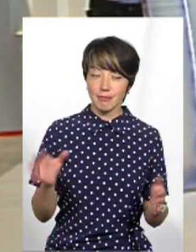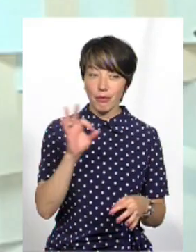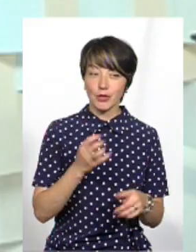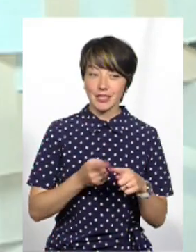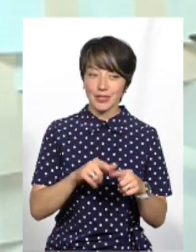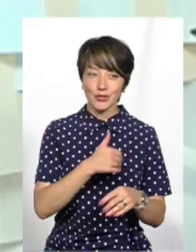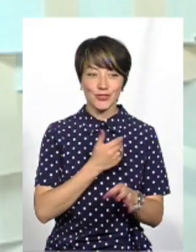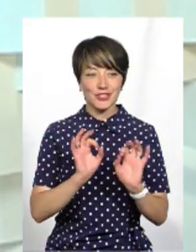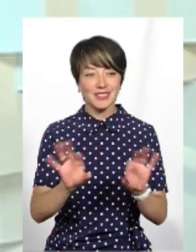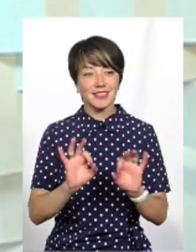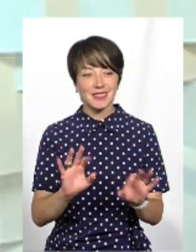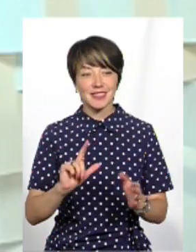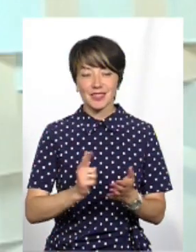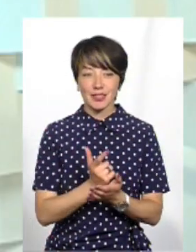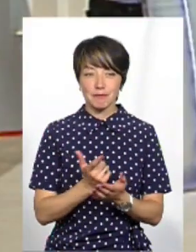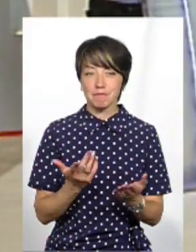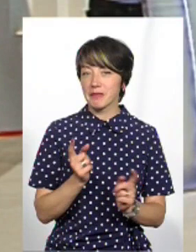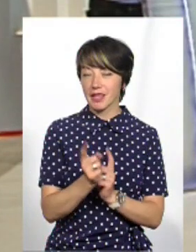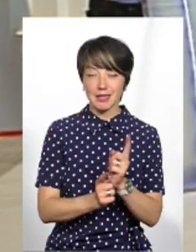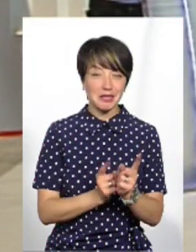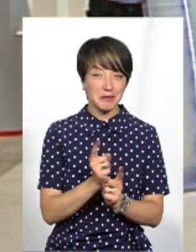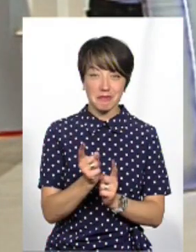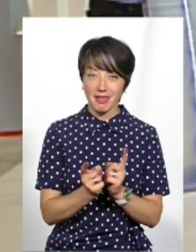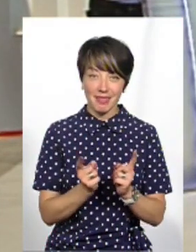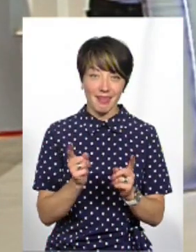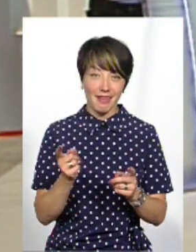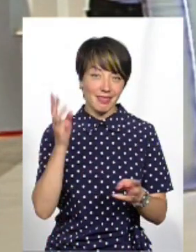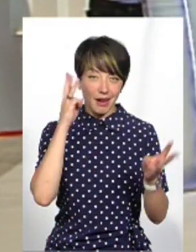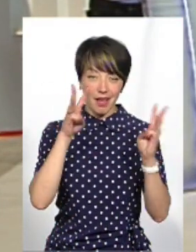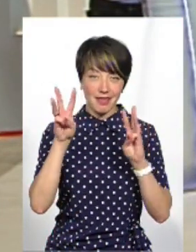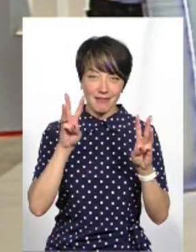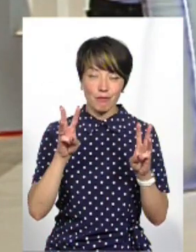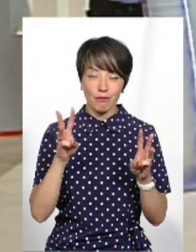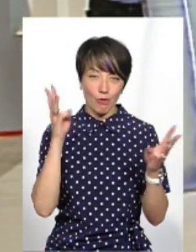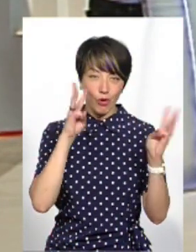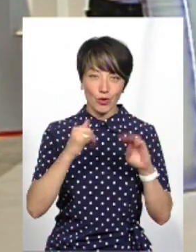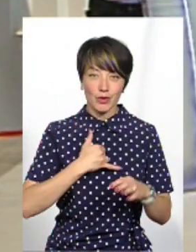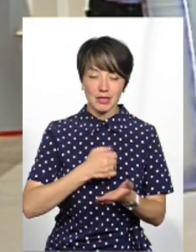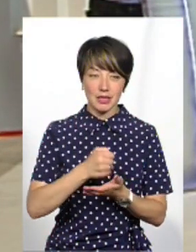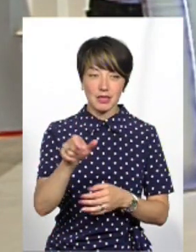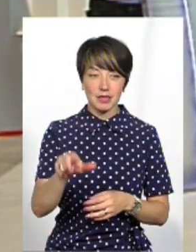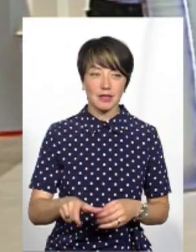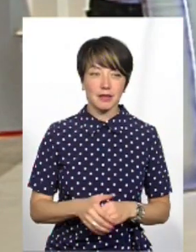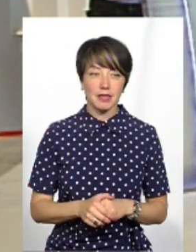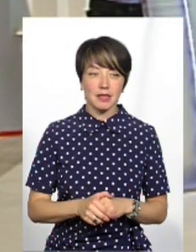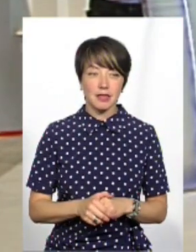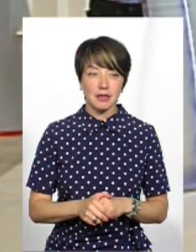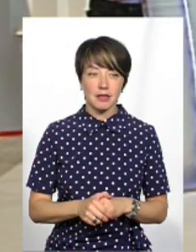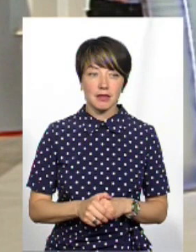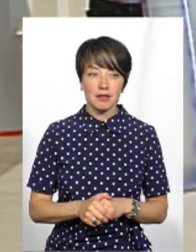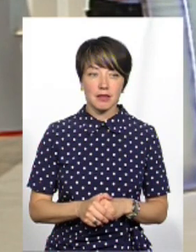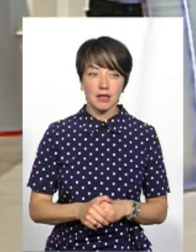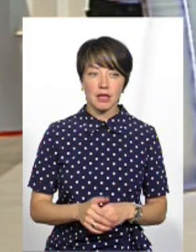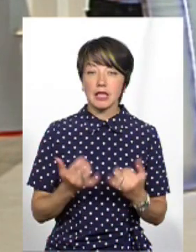Про це щось хочете сказати, чи знову ж таки? Зміна трендів. Ну, модні у нас. Ну, зараз немає такої партії